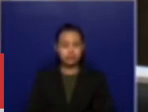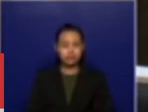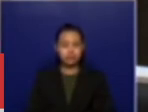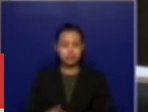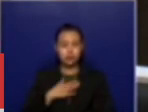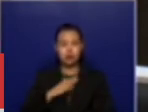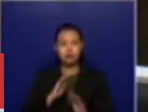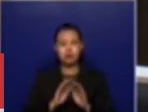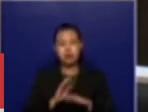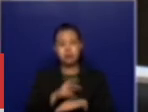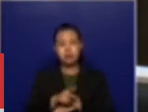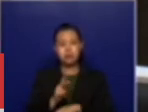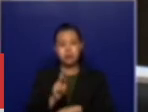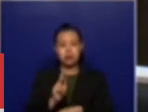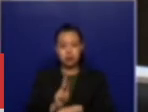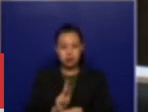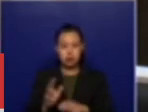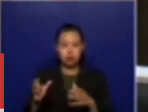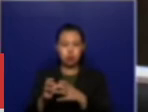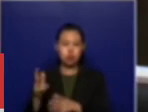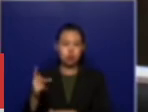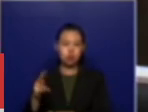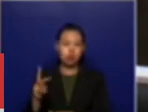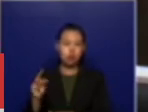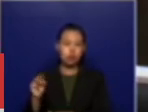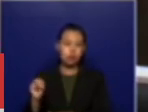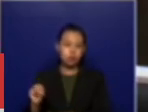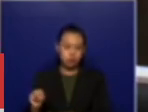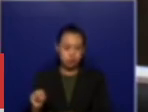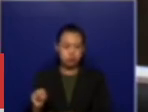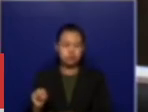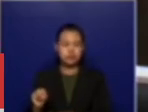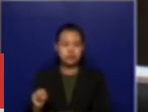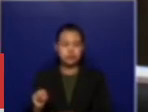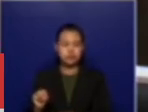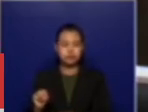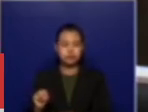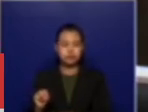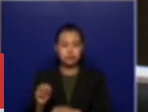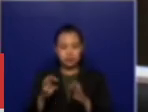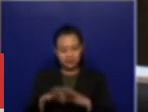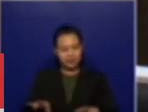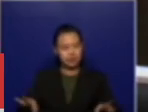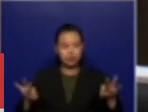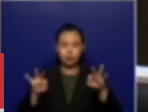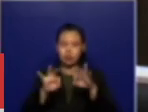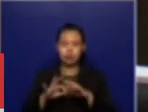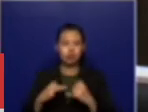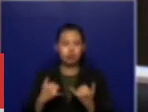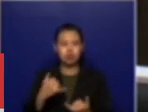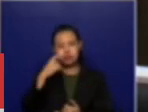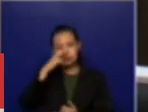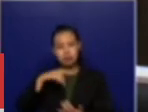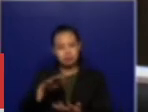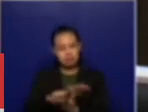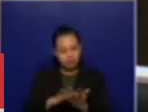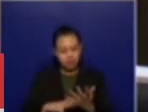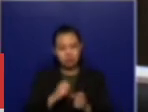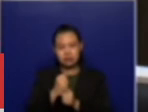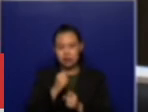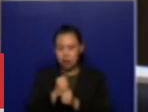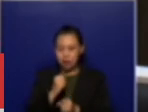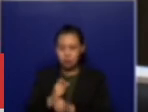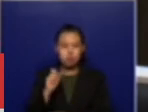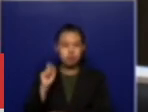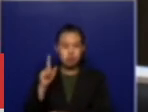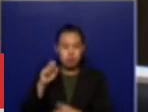านไปยังท่านนายกและคณะรัฐมนตรีครับถึงความจำเป็นที่ประเทศจะต้องเร่งดำเนินการผมมีให้ท่าน4